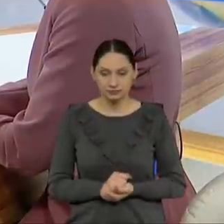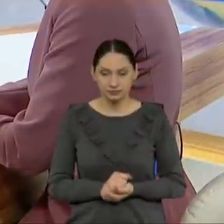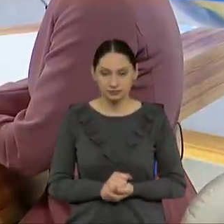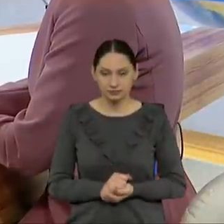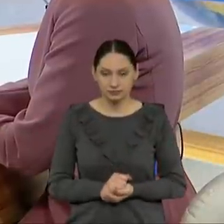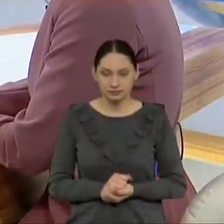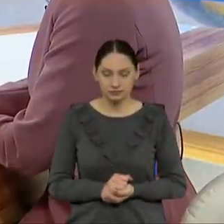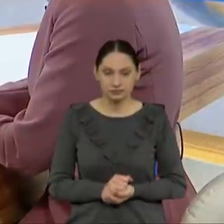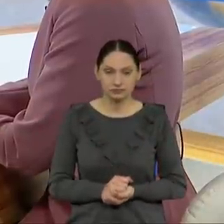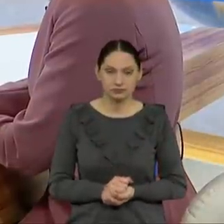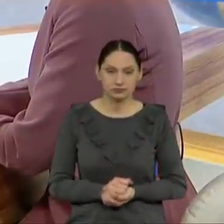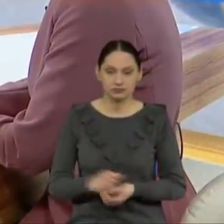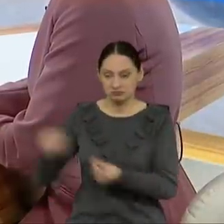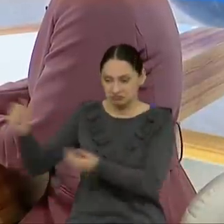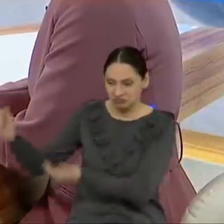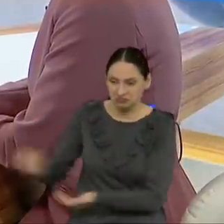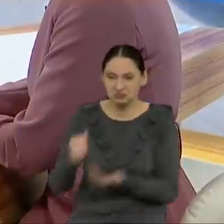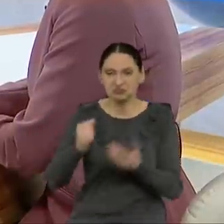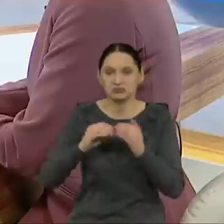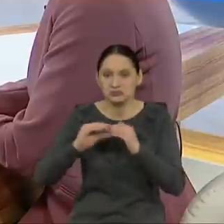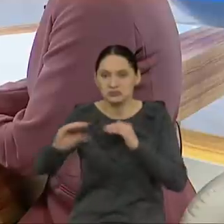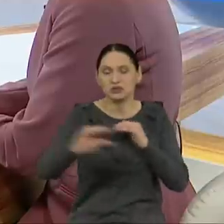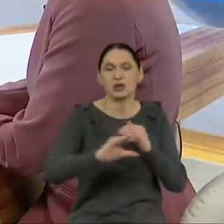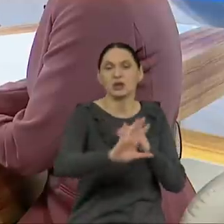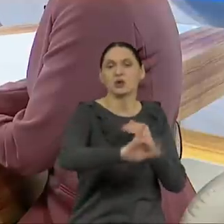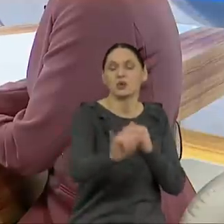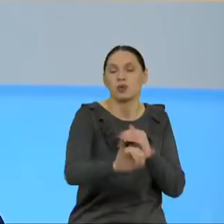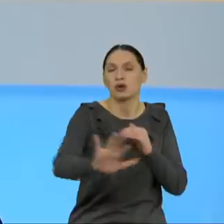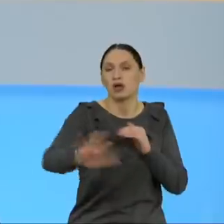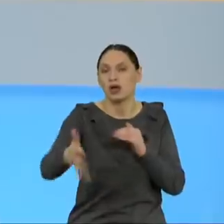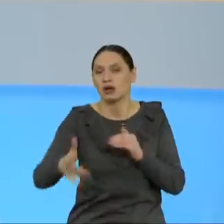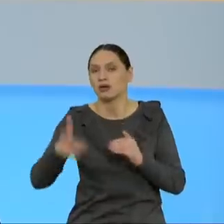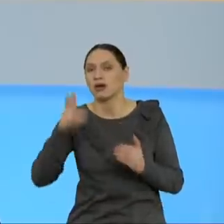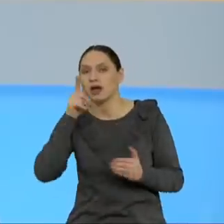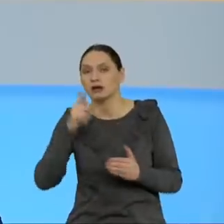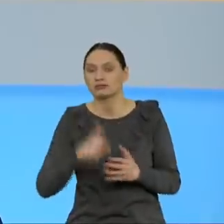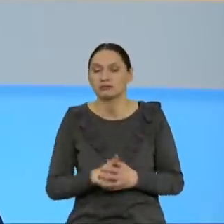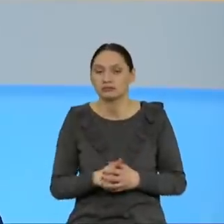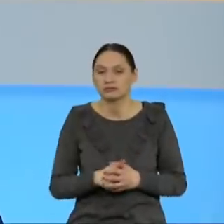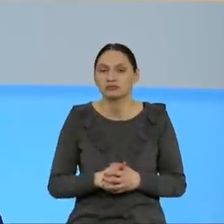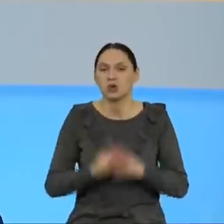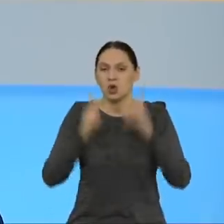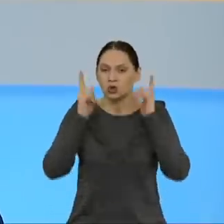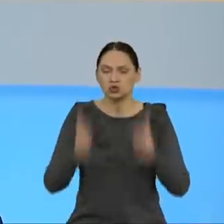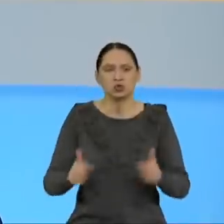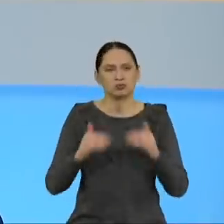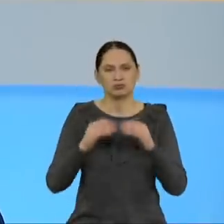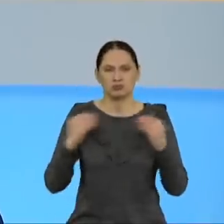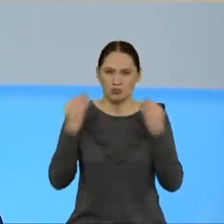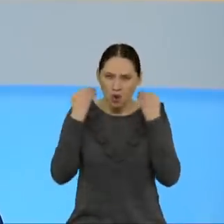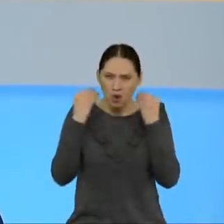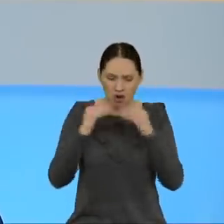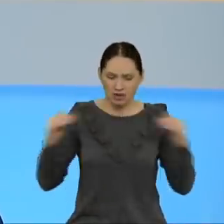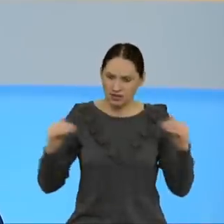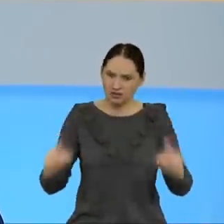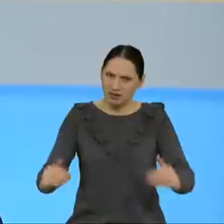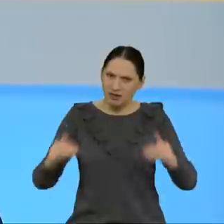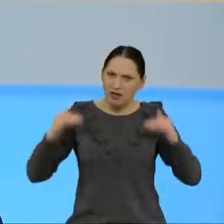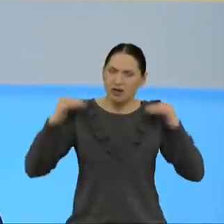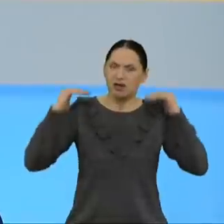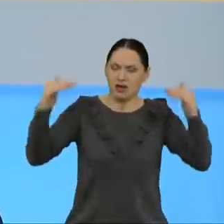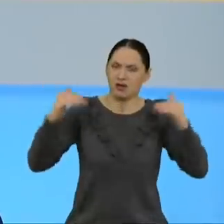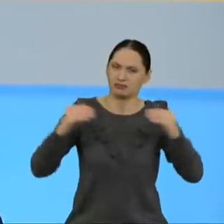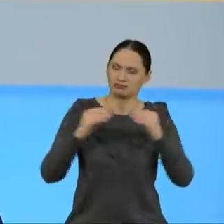tą finansavimą kam skiriam, tai mūsų žinutė, mūsų tas įsivaizdavimas, tai yra aukšto lygio mokslas ir investicijos,